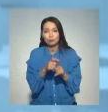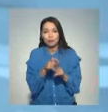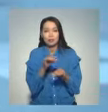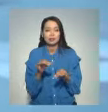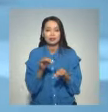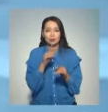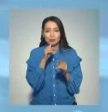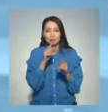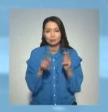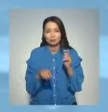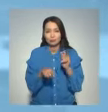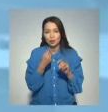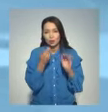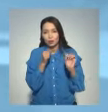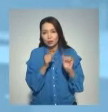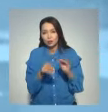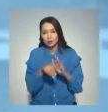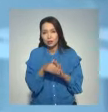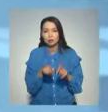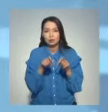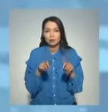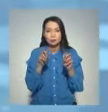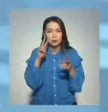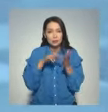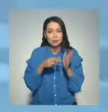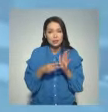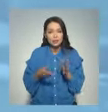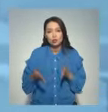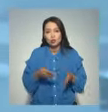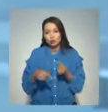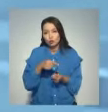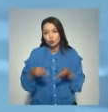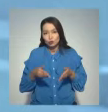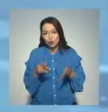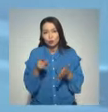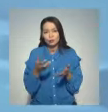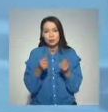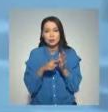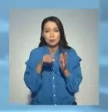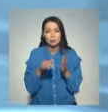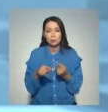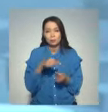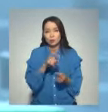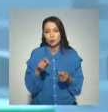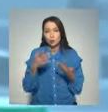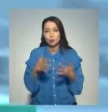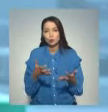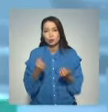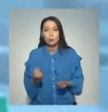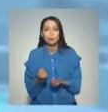запущен и проект бизнесский жул по нему 7 тысяч предпринимателей уже получили поддержку рассказал жумагали главе